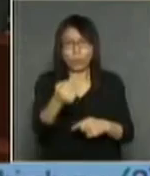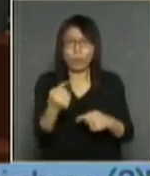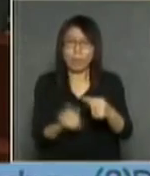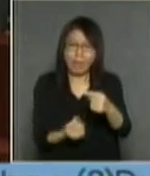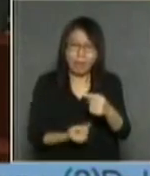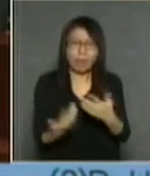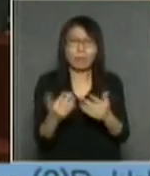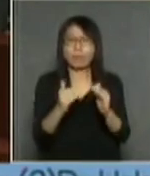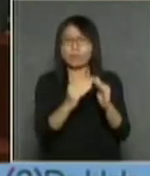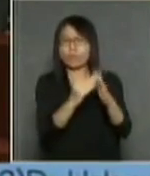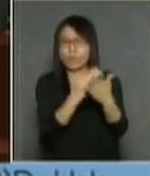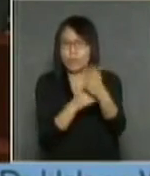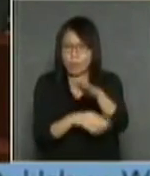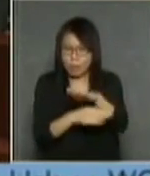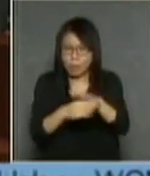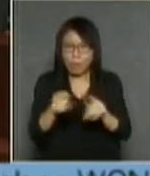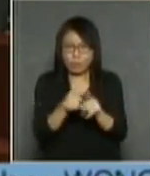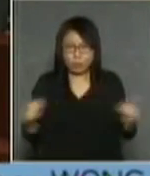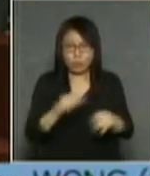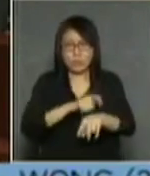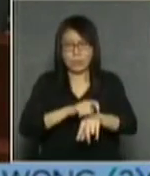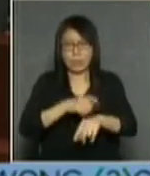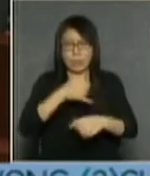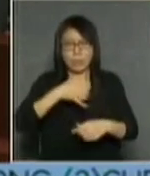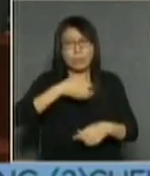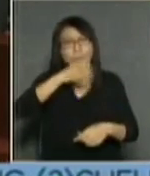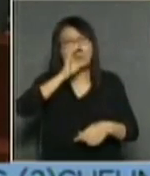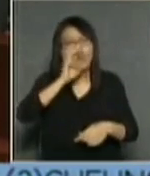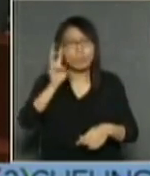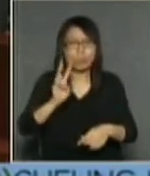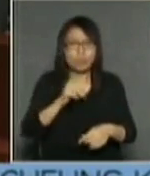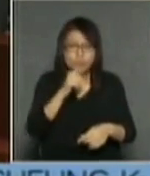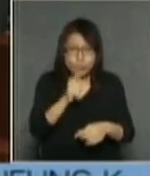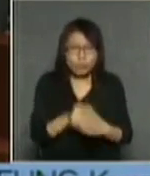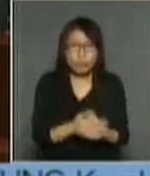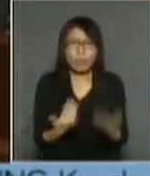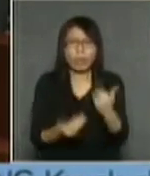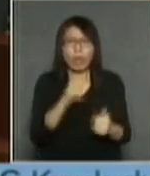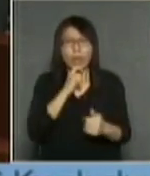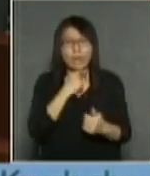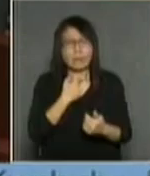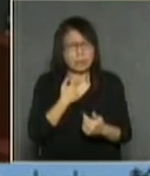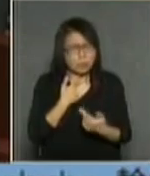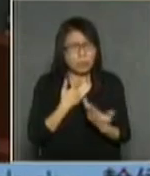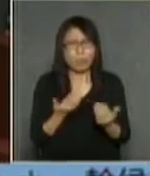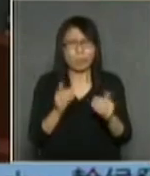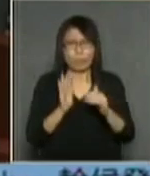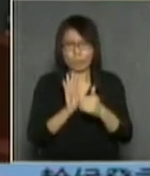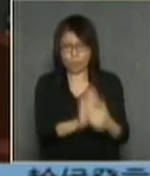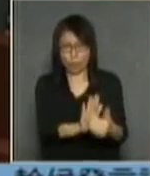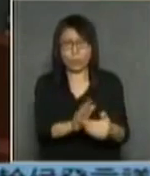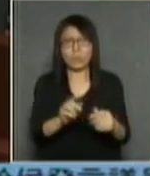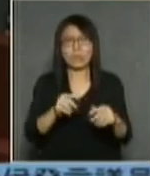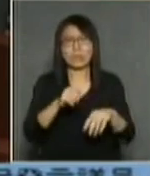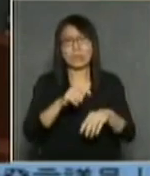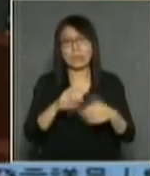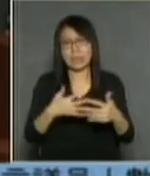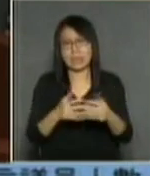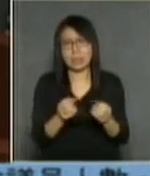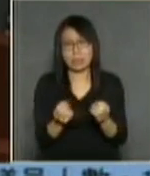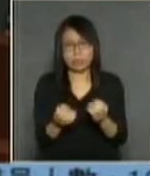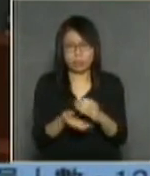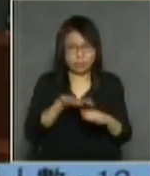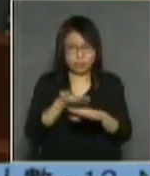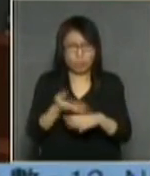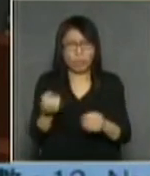户长期饮用超标原水。要杜绝这个问题，防止事件重演，必须要从立法层面去